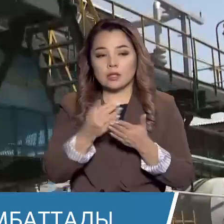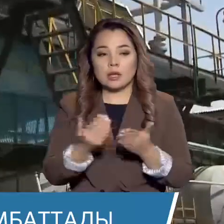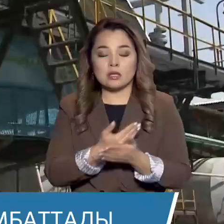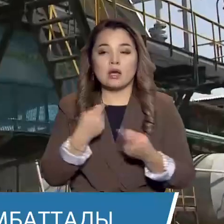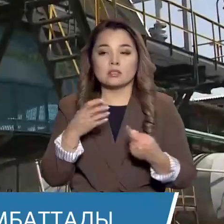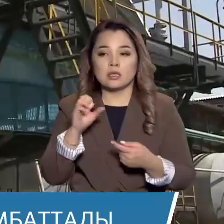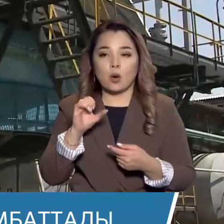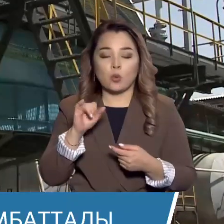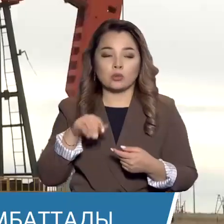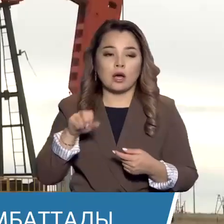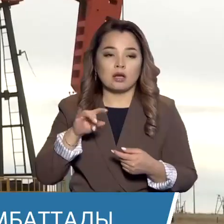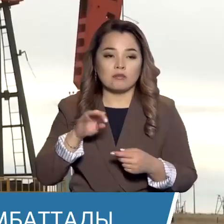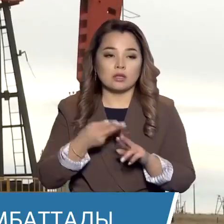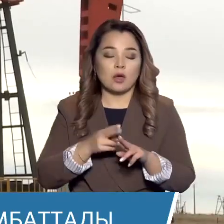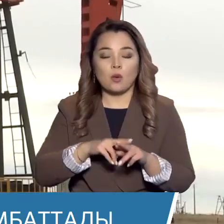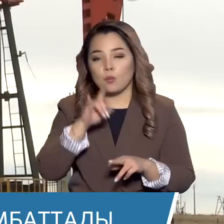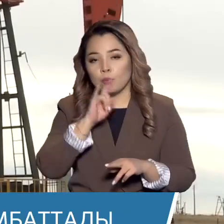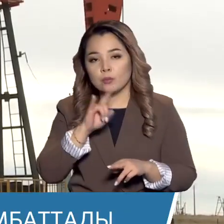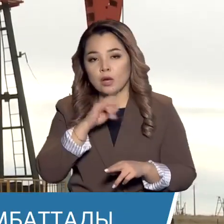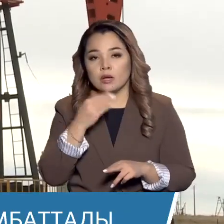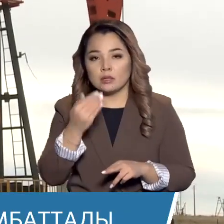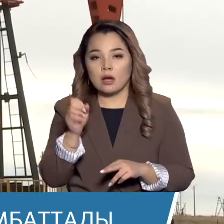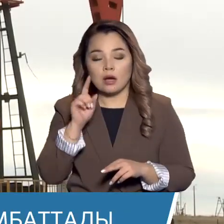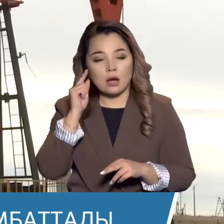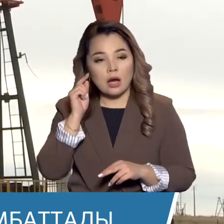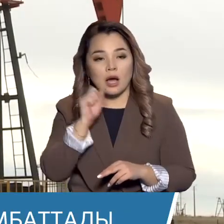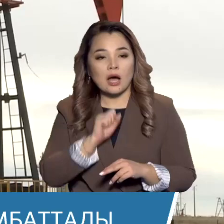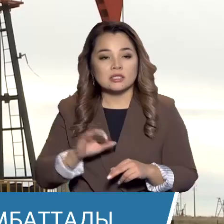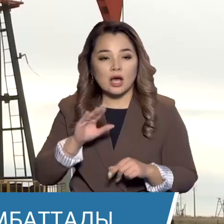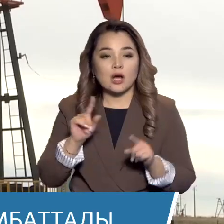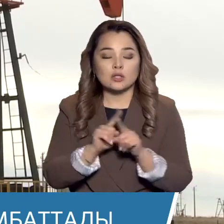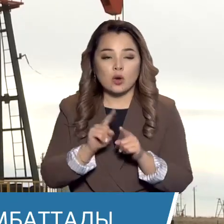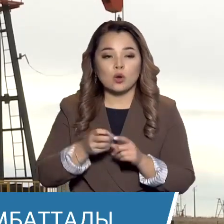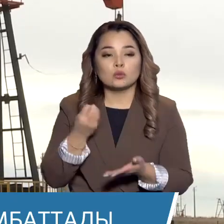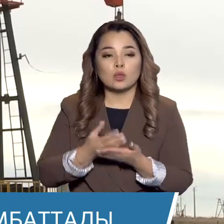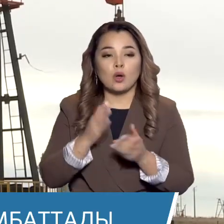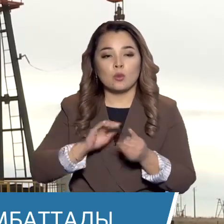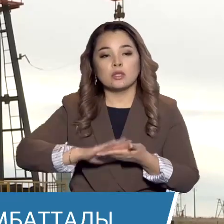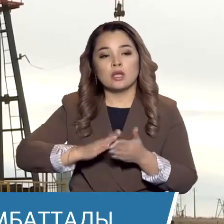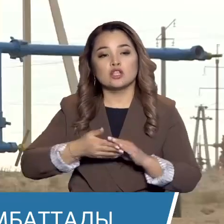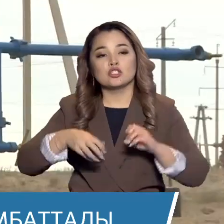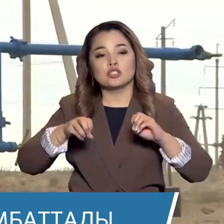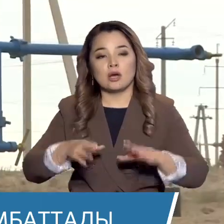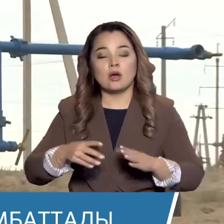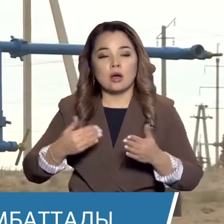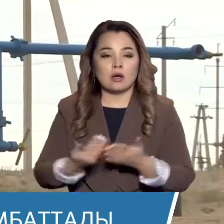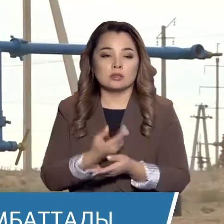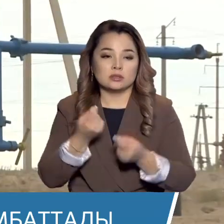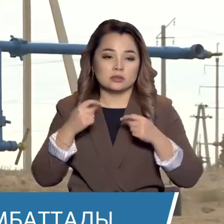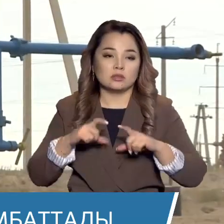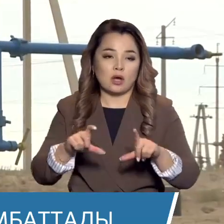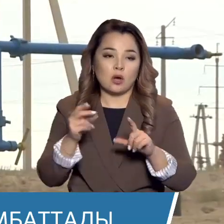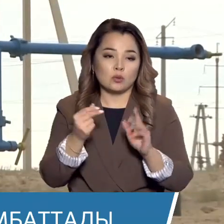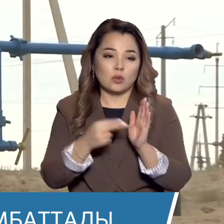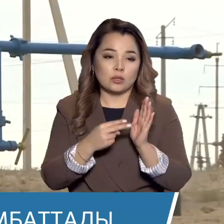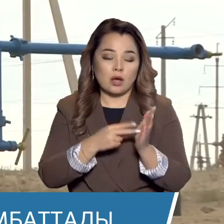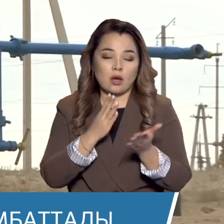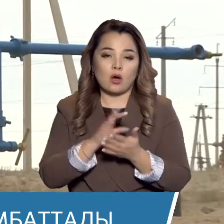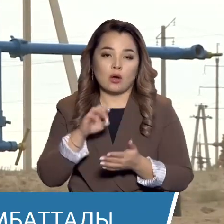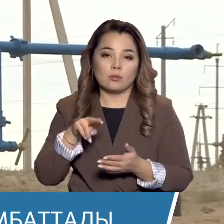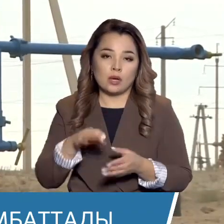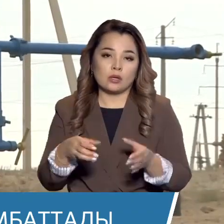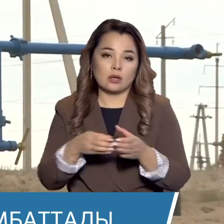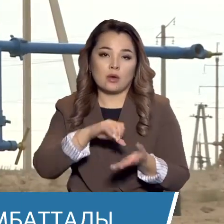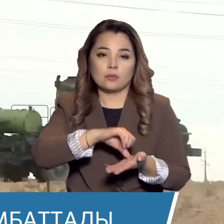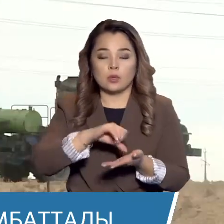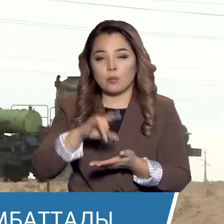Сауд Арабиясының мұнайды ақш пен Азия елдері үшін қымбаттату туралы шешімі бағаны қайта өсіріп жіберді. Айта кетейік, бұған дейін ОПЕК плюске мүше